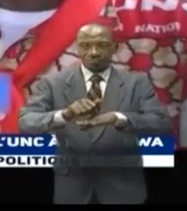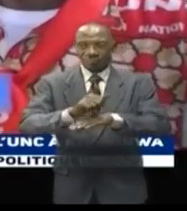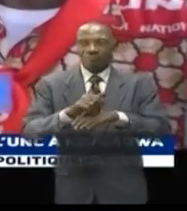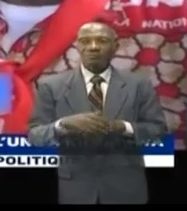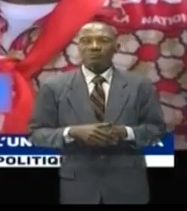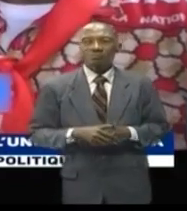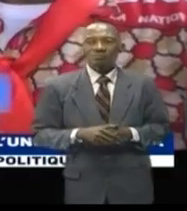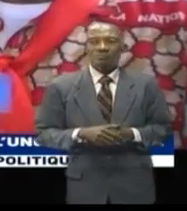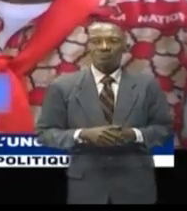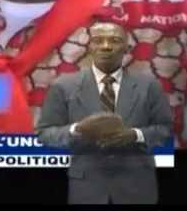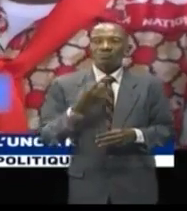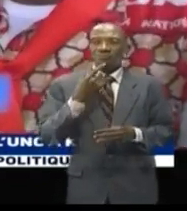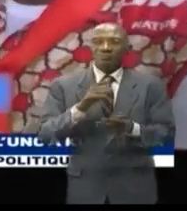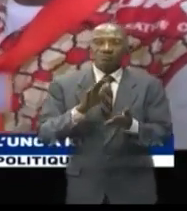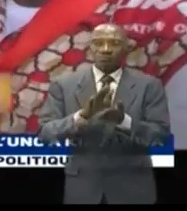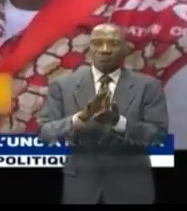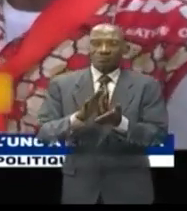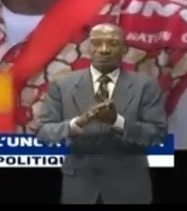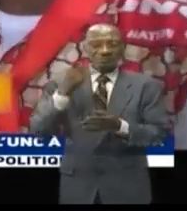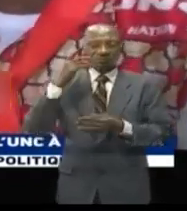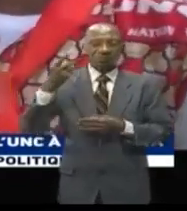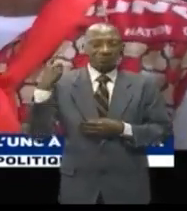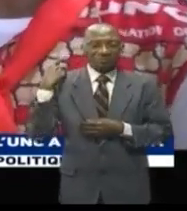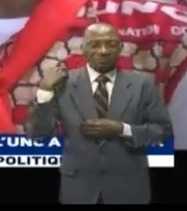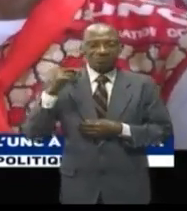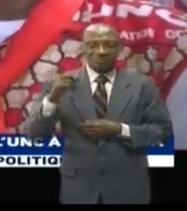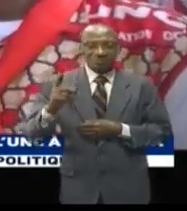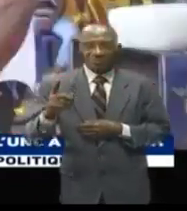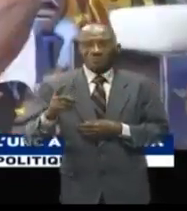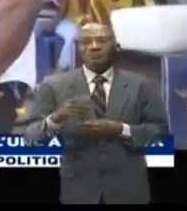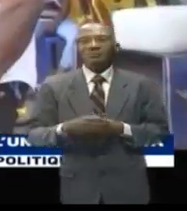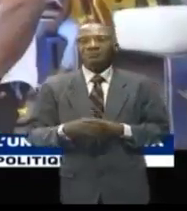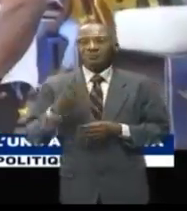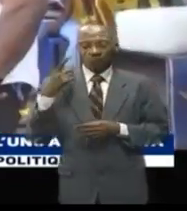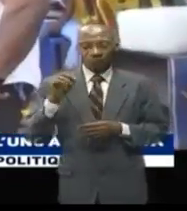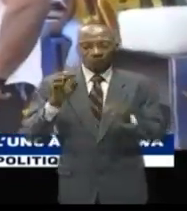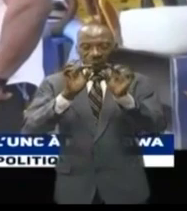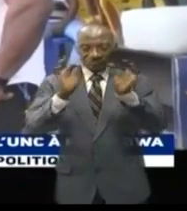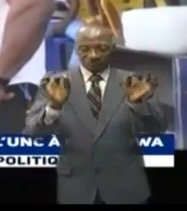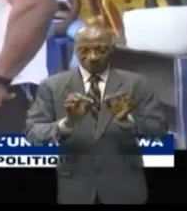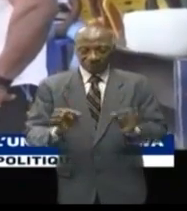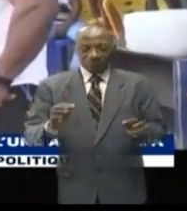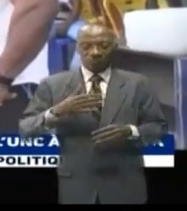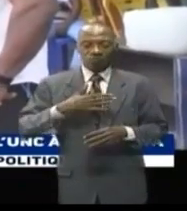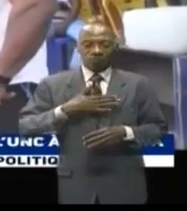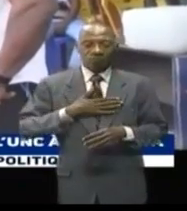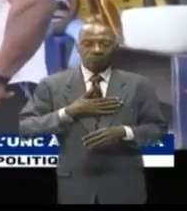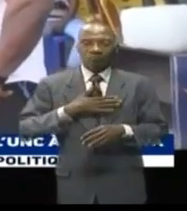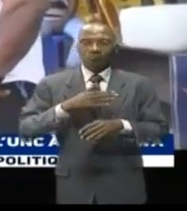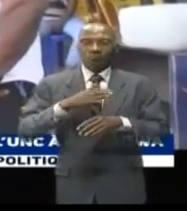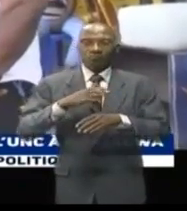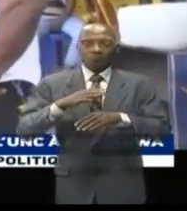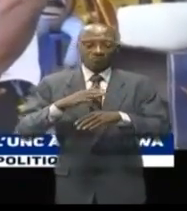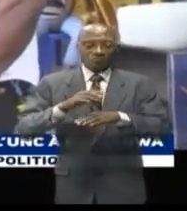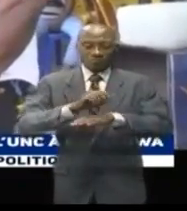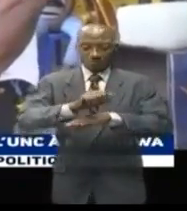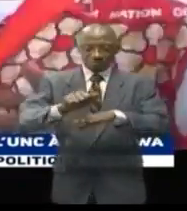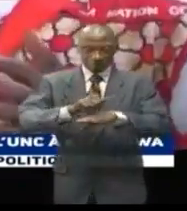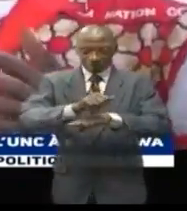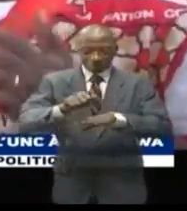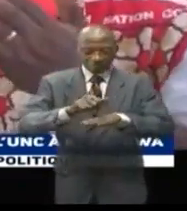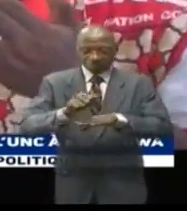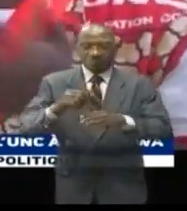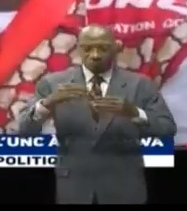a tout donné pour que vive cette fédération il voudrait que le parti rayonne à kingawa